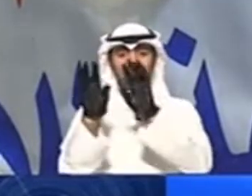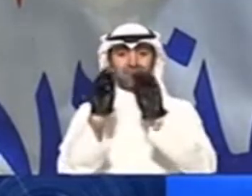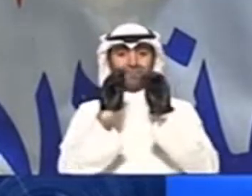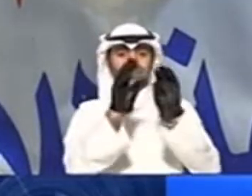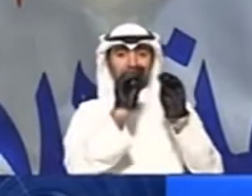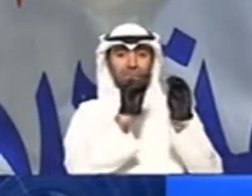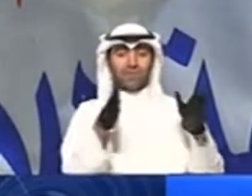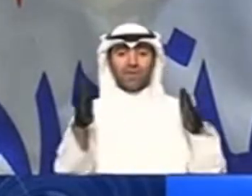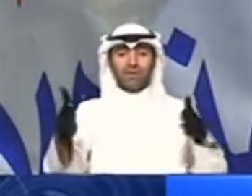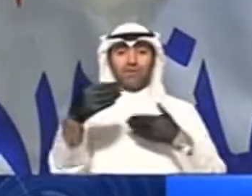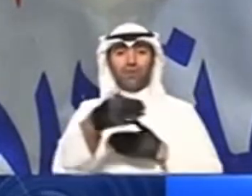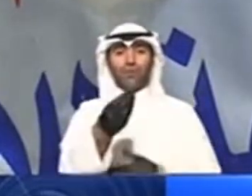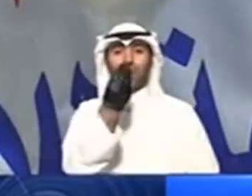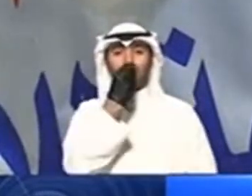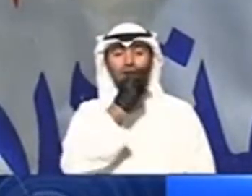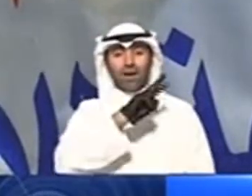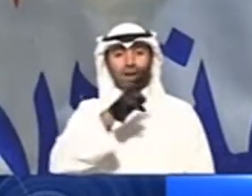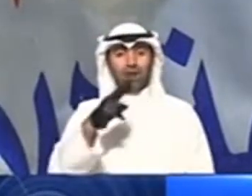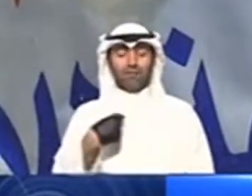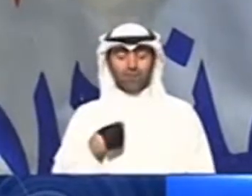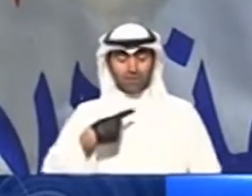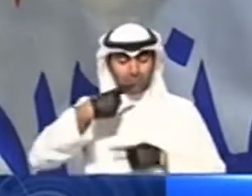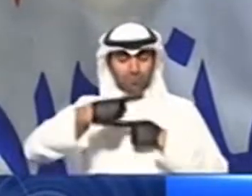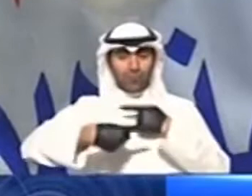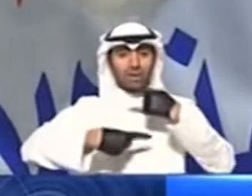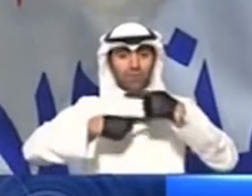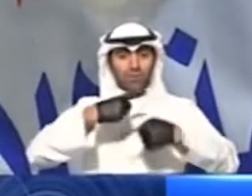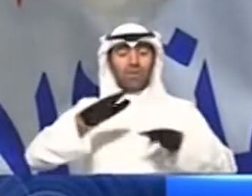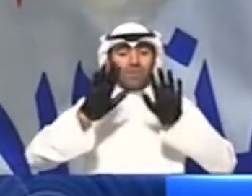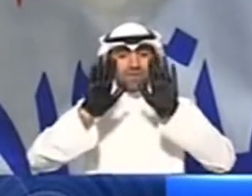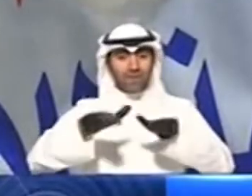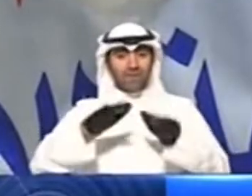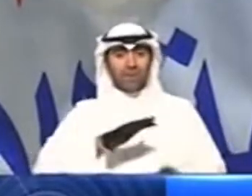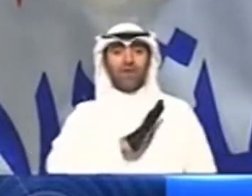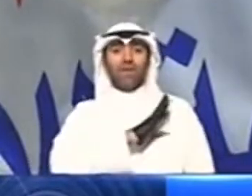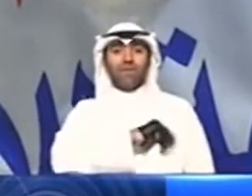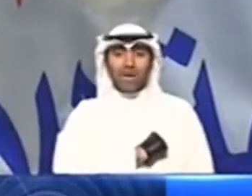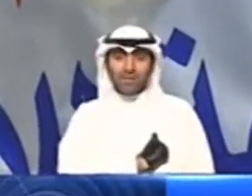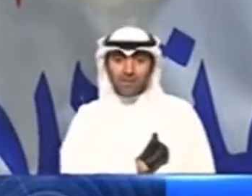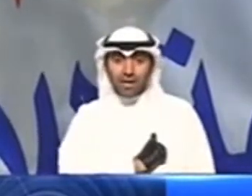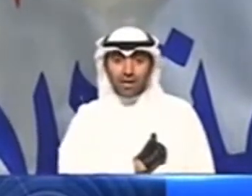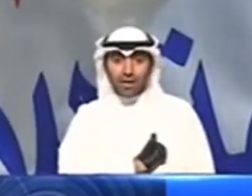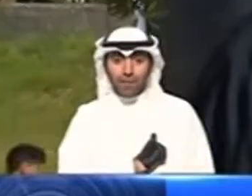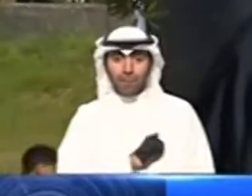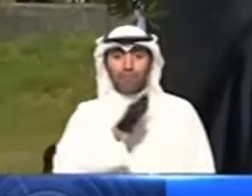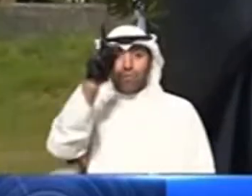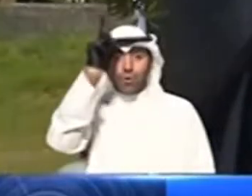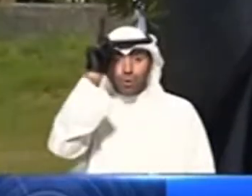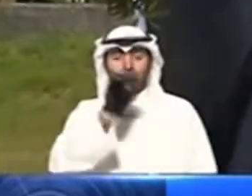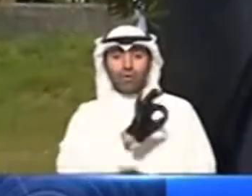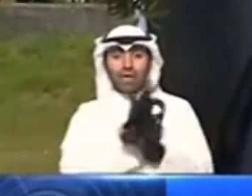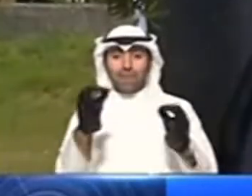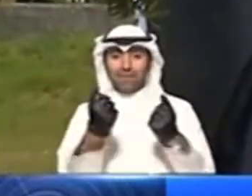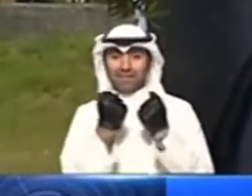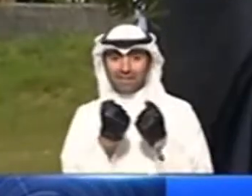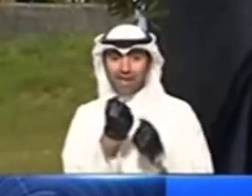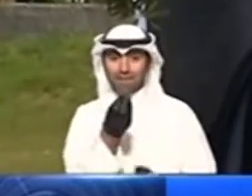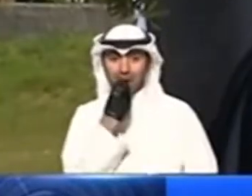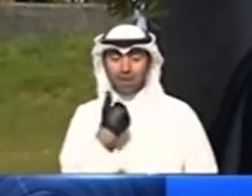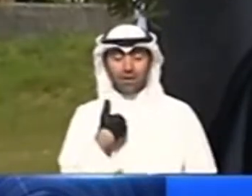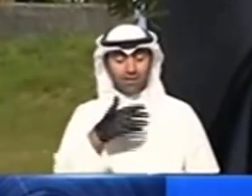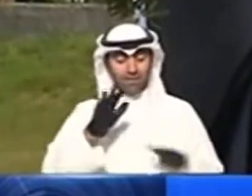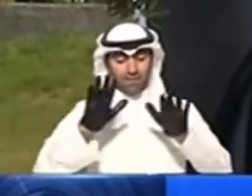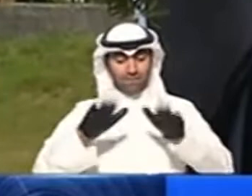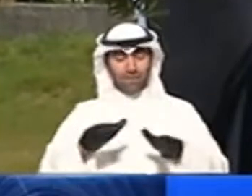إن شاء الله سنواصل إلى أشقائنا أيضا أسر من فلسطين ومن الأردن ومن حقيقة دول متعففة. كما دأبت دولة الكويت دائما